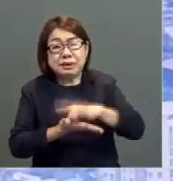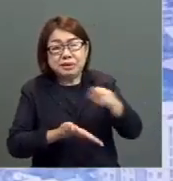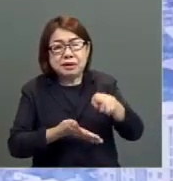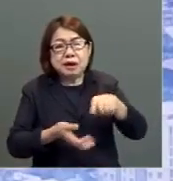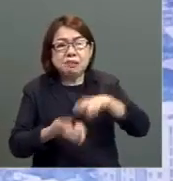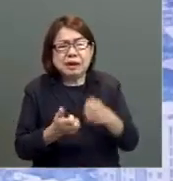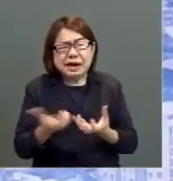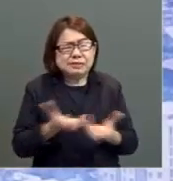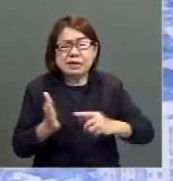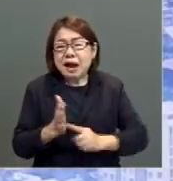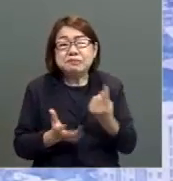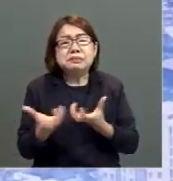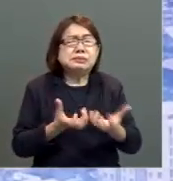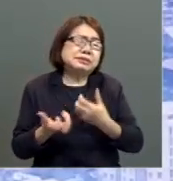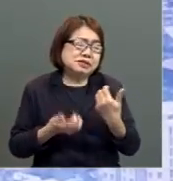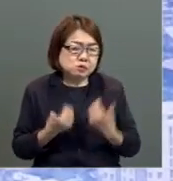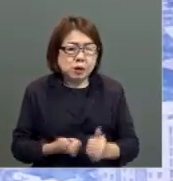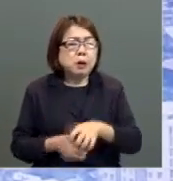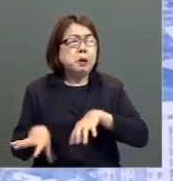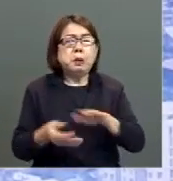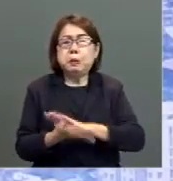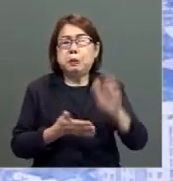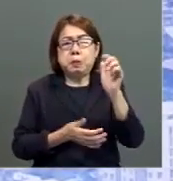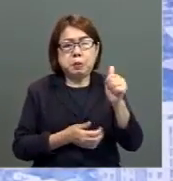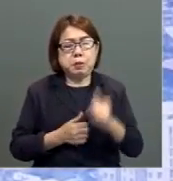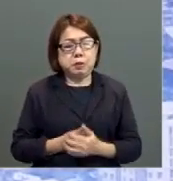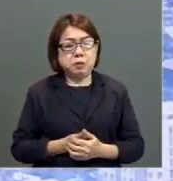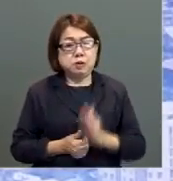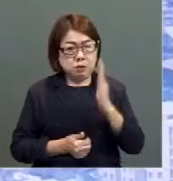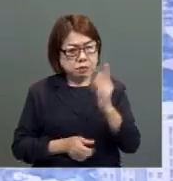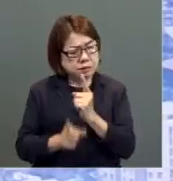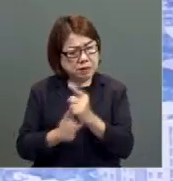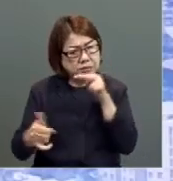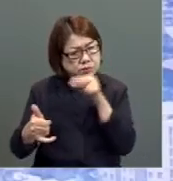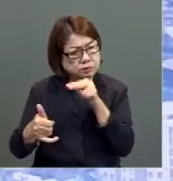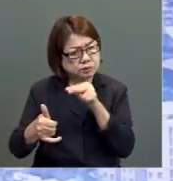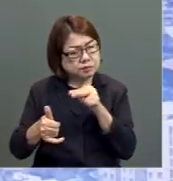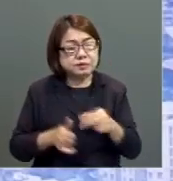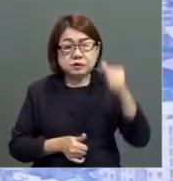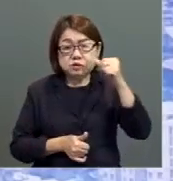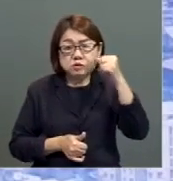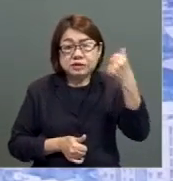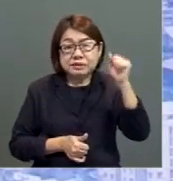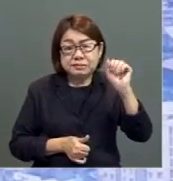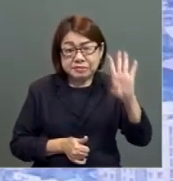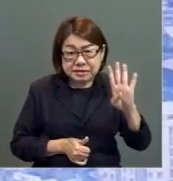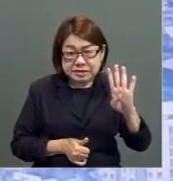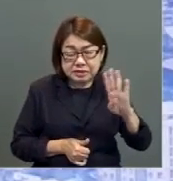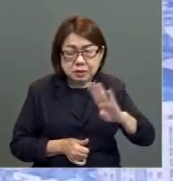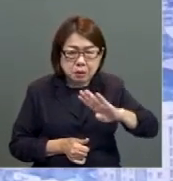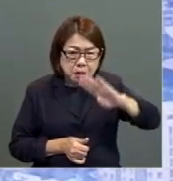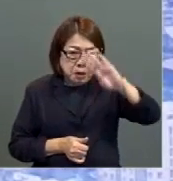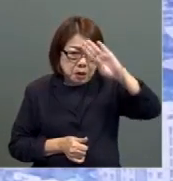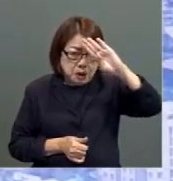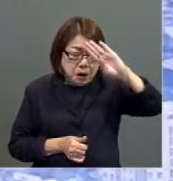ต่ตอนนี้ไปอยู่ที่พักที่ดีแล้วแล้วเราก็จะมอนิเตอร์ท่านต่อนะครับ14วันนี้ถ้าท่านมีไข้ขึ้นมาเราจะพาท่าน